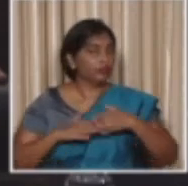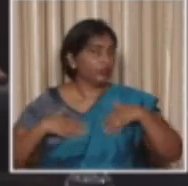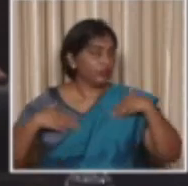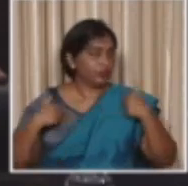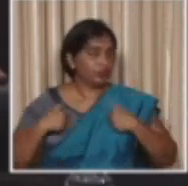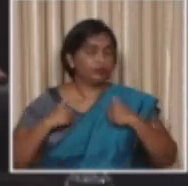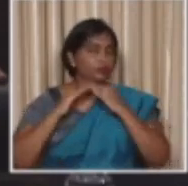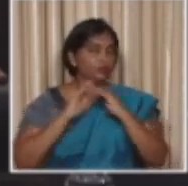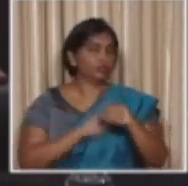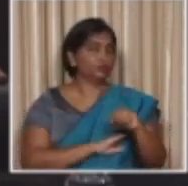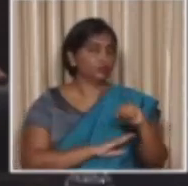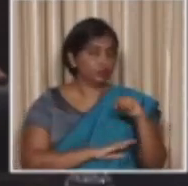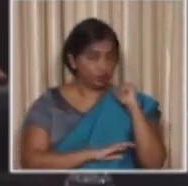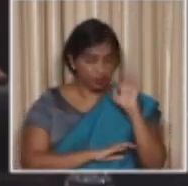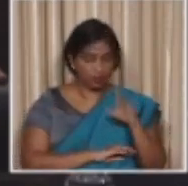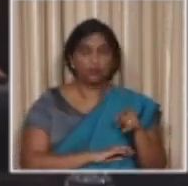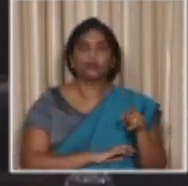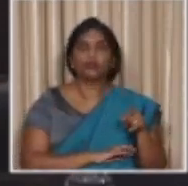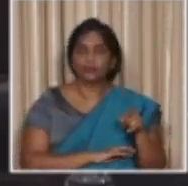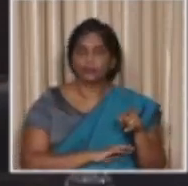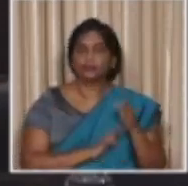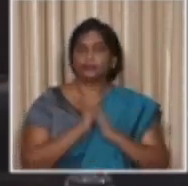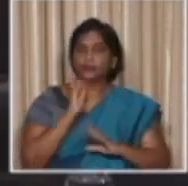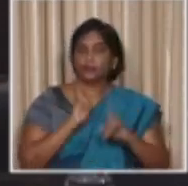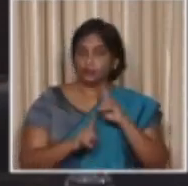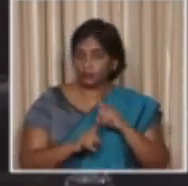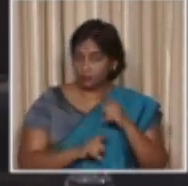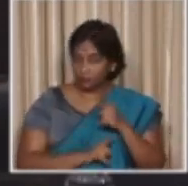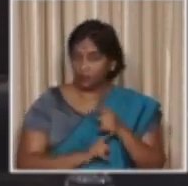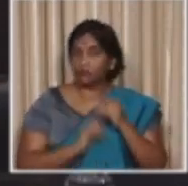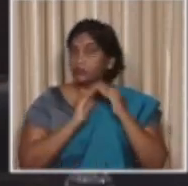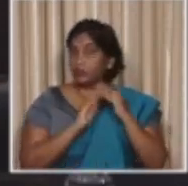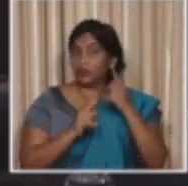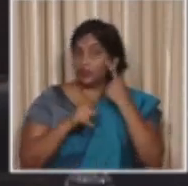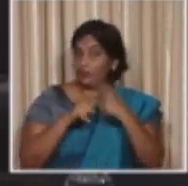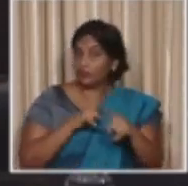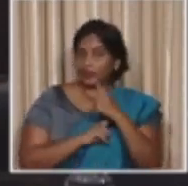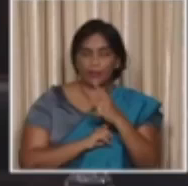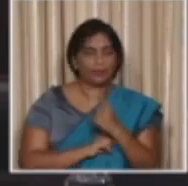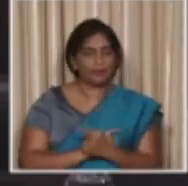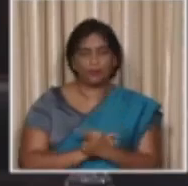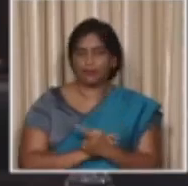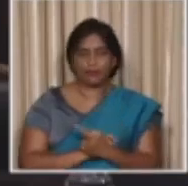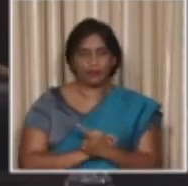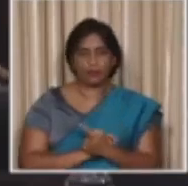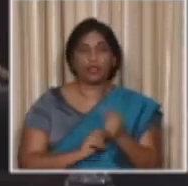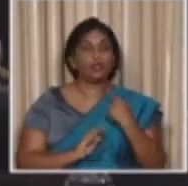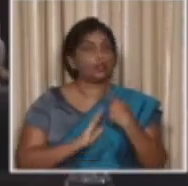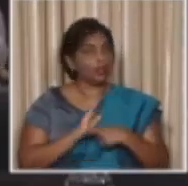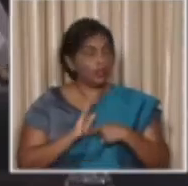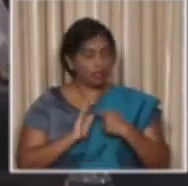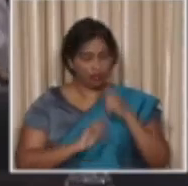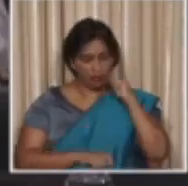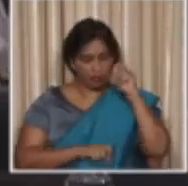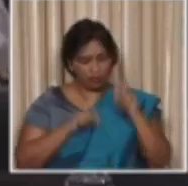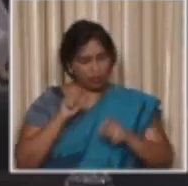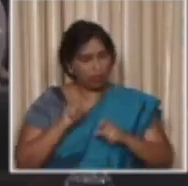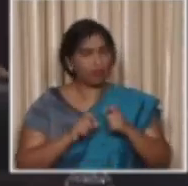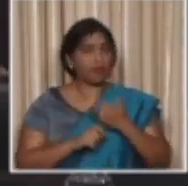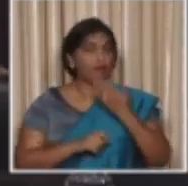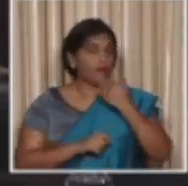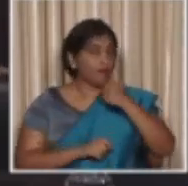पद्धत शक्तिमत्न नाम अमात्यांसेट वितरकेक बेह रटे मिनसुंगे